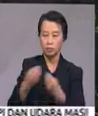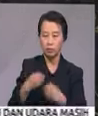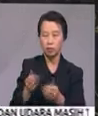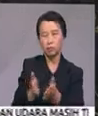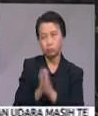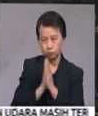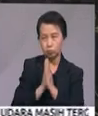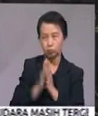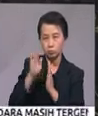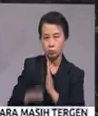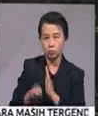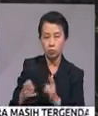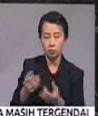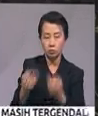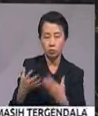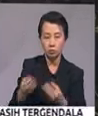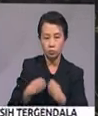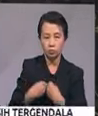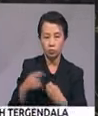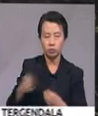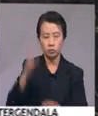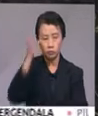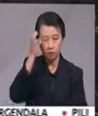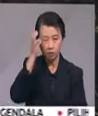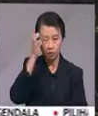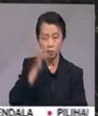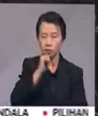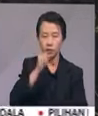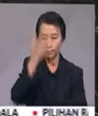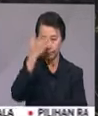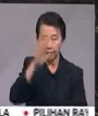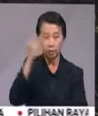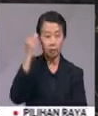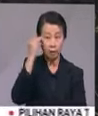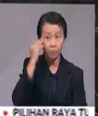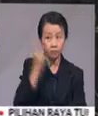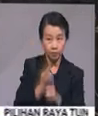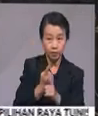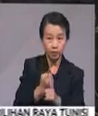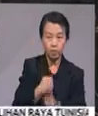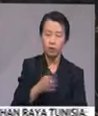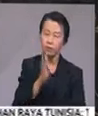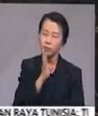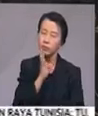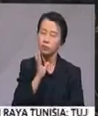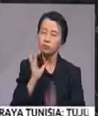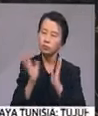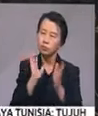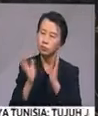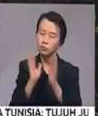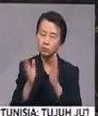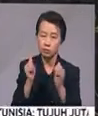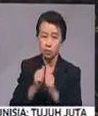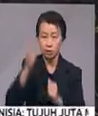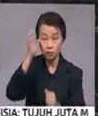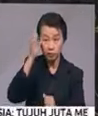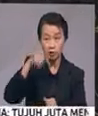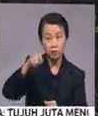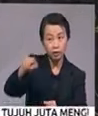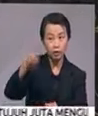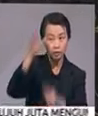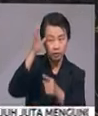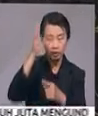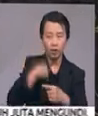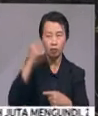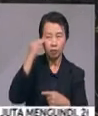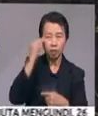dia, kalau di Cina ni kebanyakan dia orang pun kurang fasih dalam bahasa Melayu. So bila kita bergaul dalam bahasa Cina, so